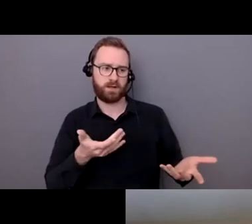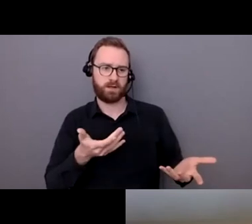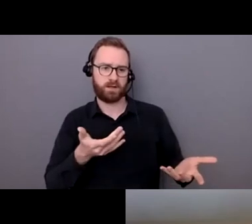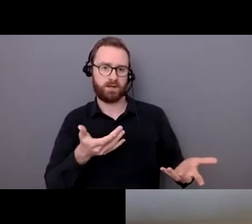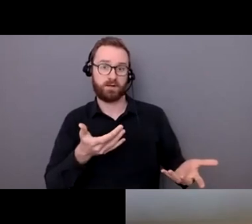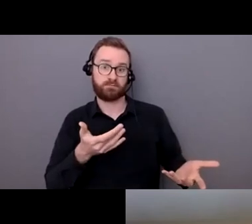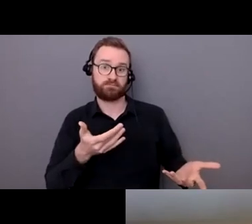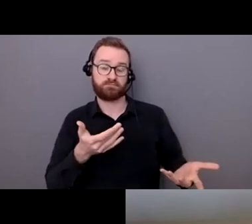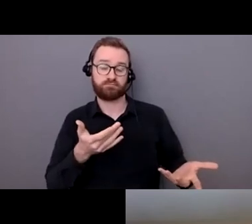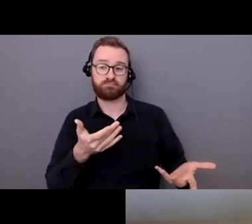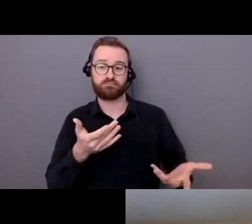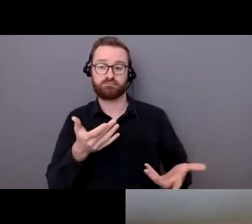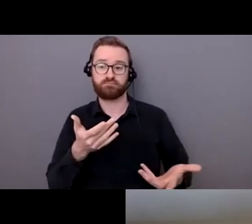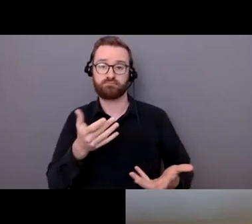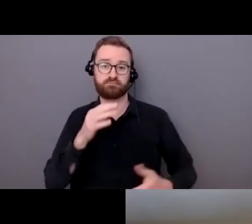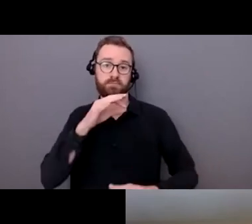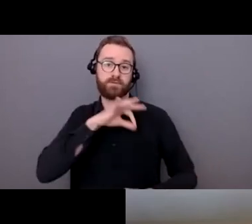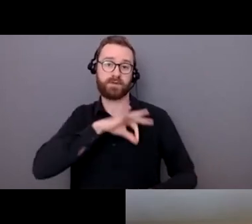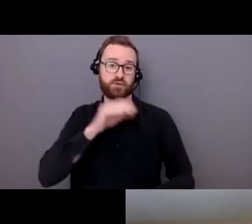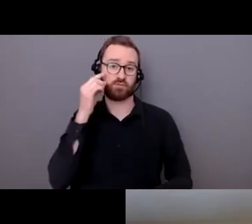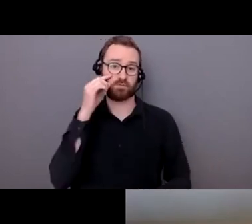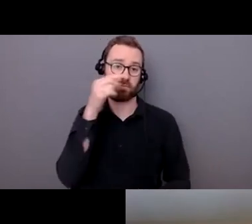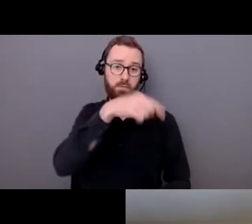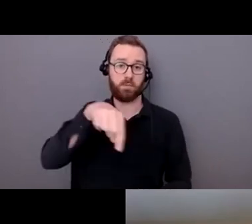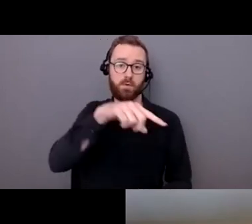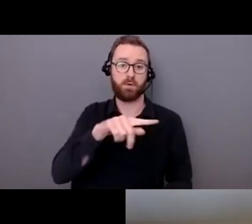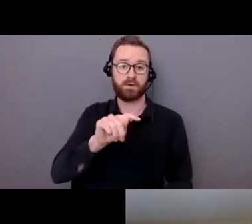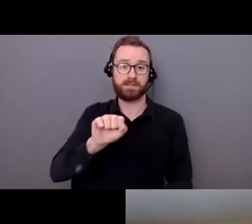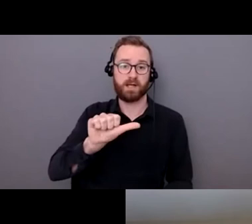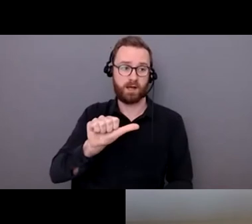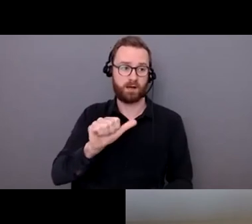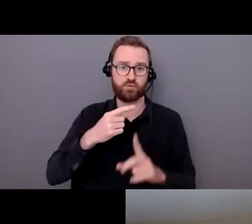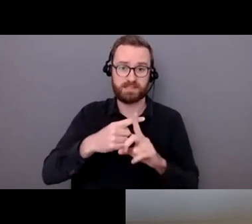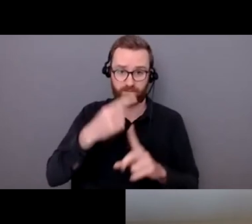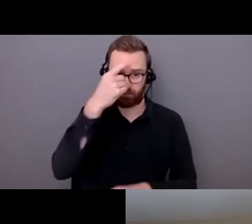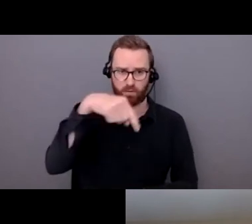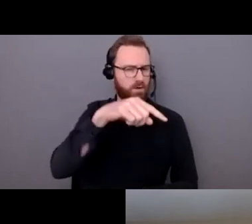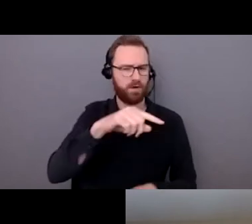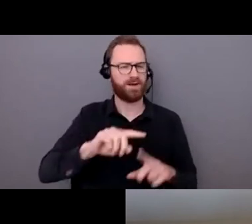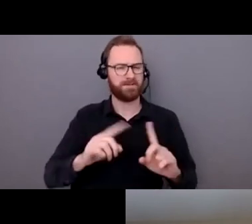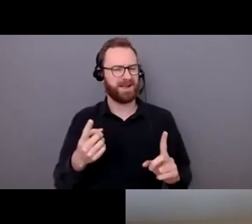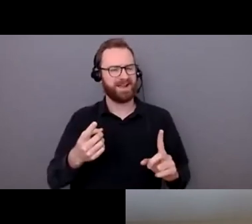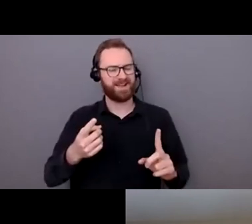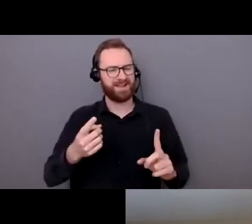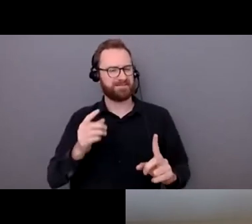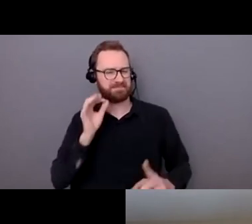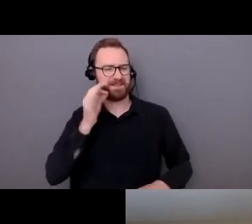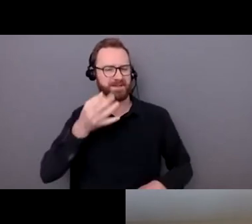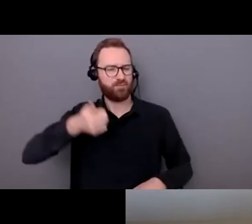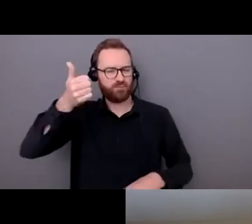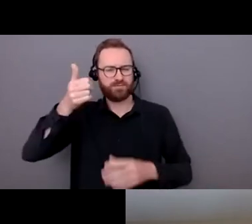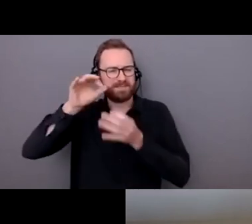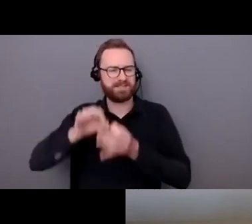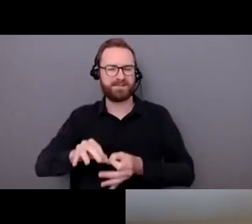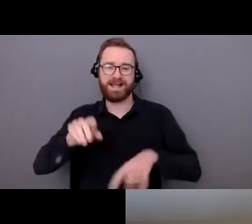qui va interférer avec ça, peut-être d'une façon positive, mais c'est plus compliqué en fait ce que tu nous dis, hein. Ça dépend des